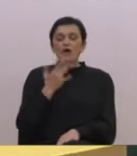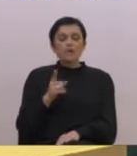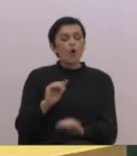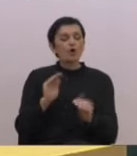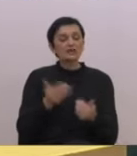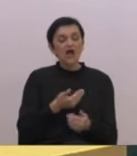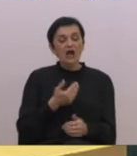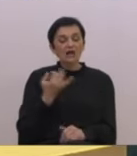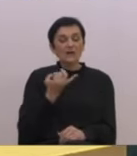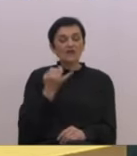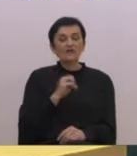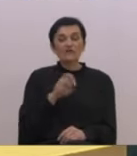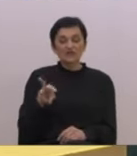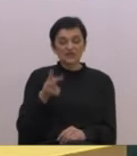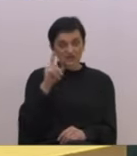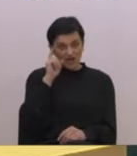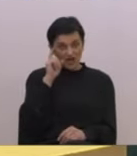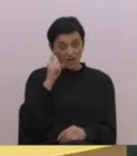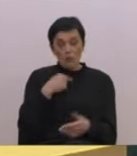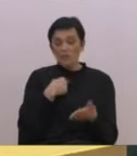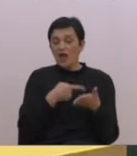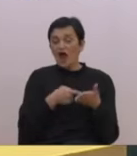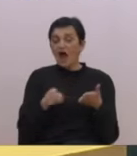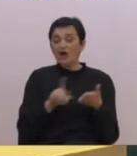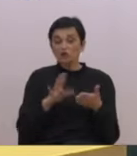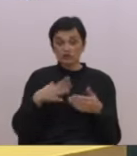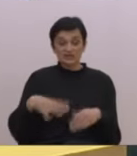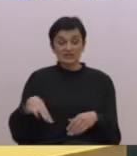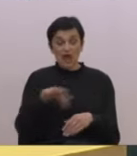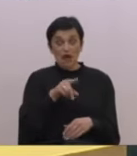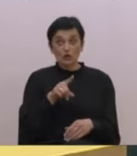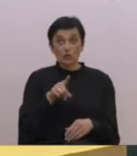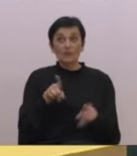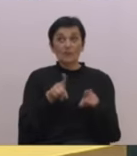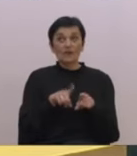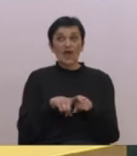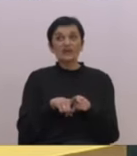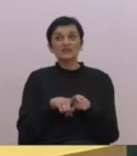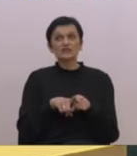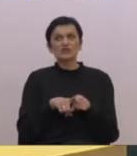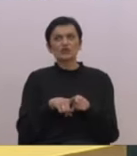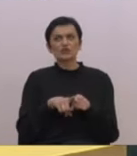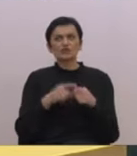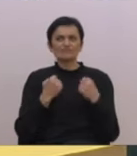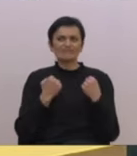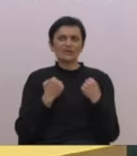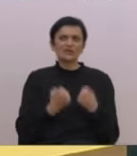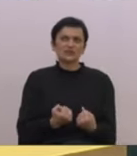აინტერესებს ვიდრე კაცებს და მე არ გამოვრიცხავ რომ საქართველოს შემთხვევაში სადაც ასეთი საკმაოდ